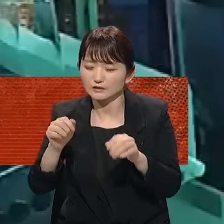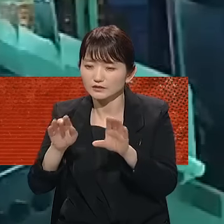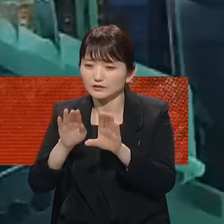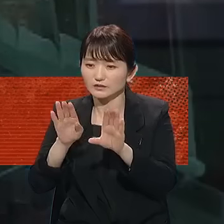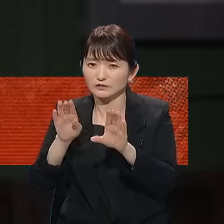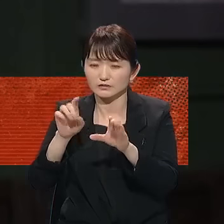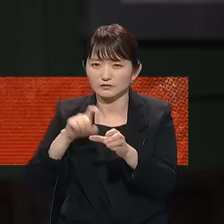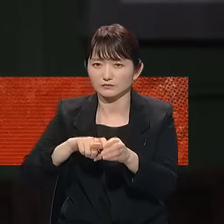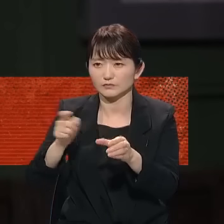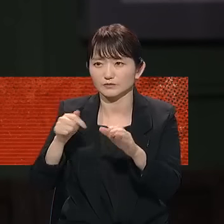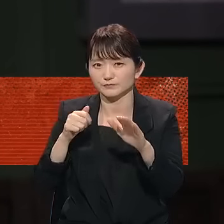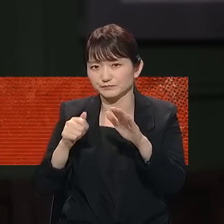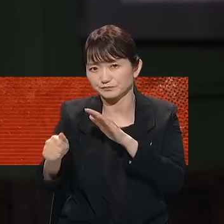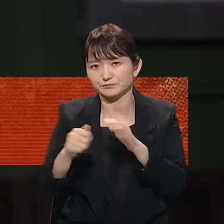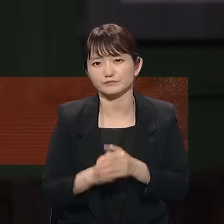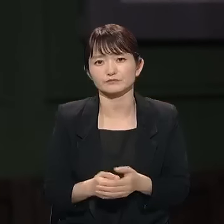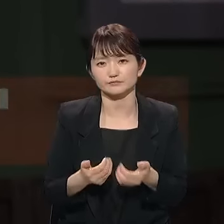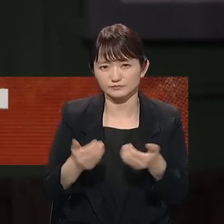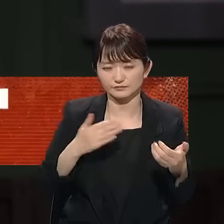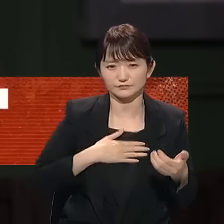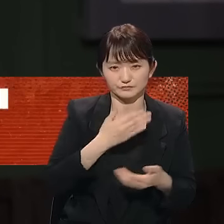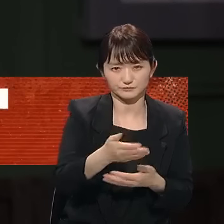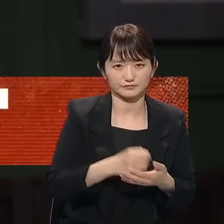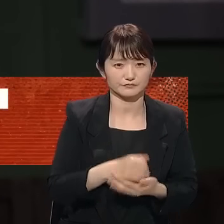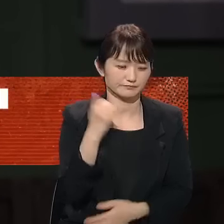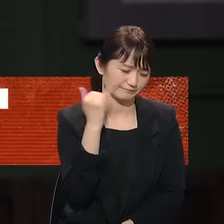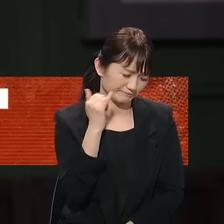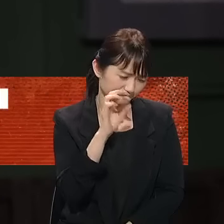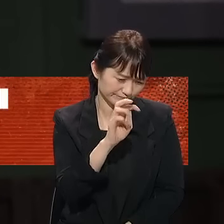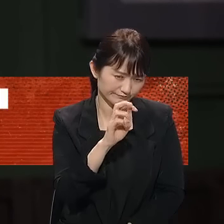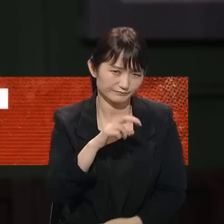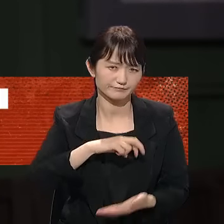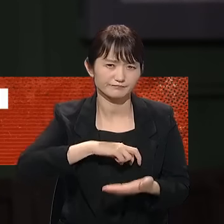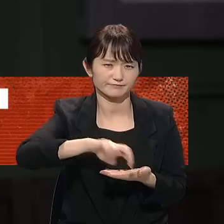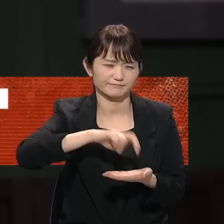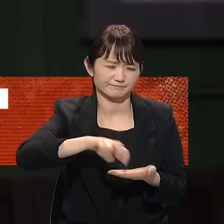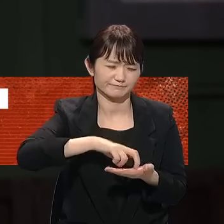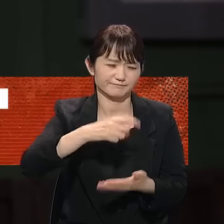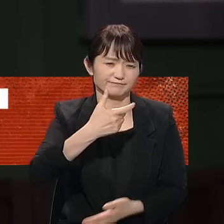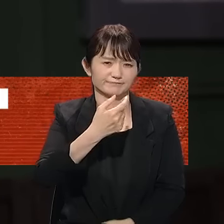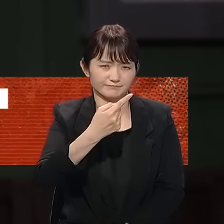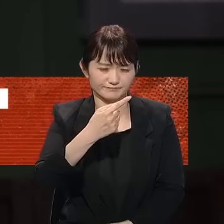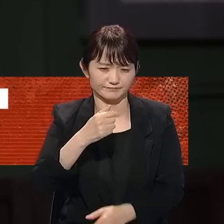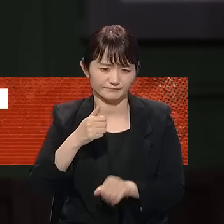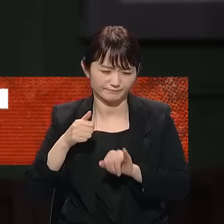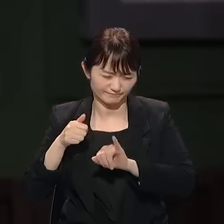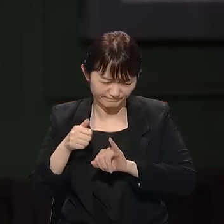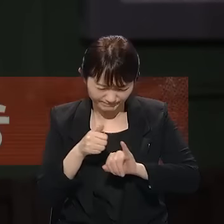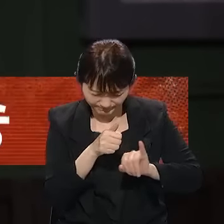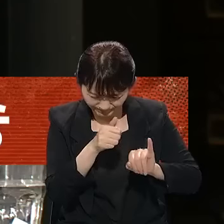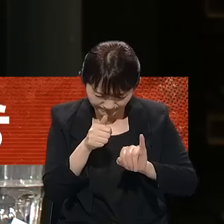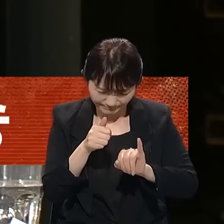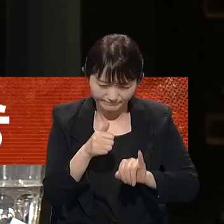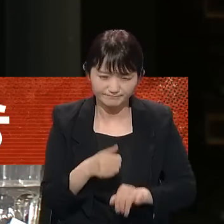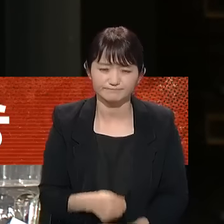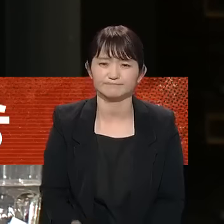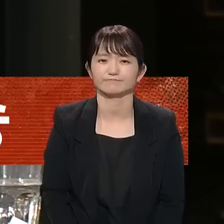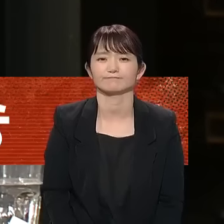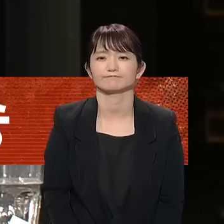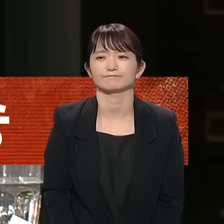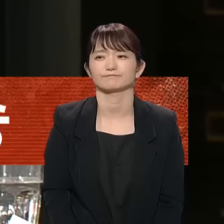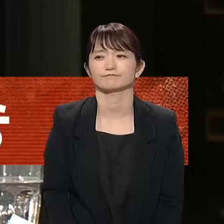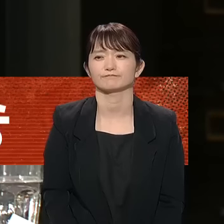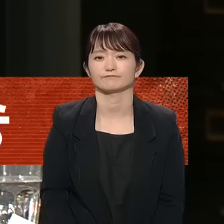확인했습니다. 이별을 통보한 이후에 전화 30통, 문자 61개를 보내는 등 스토킹을 했다고 합니다.